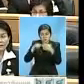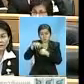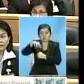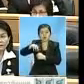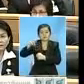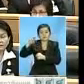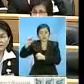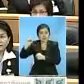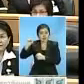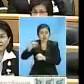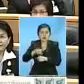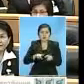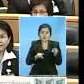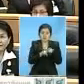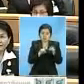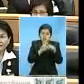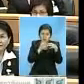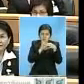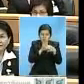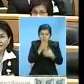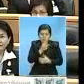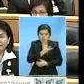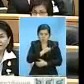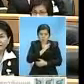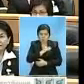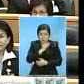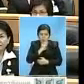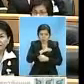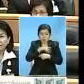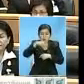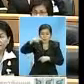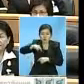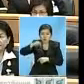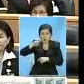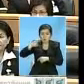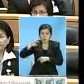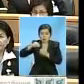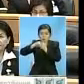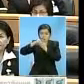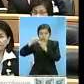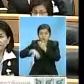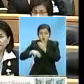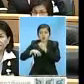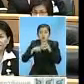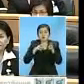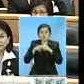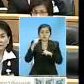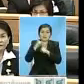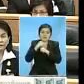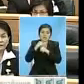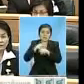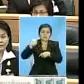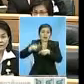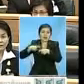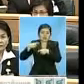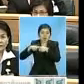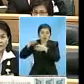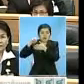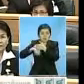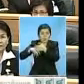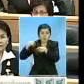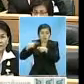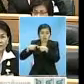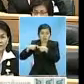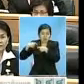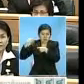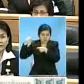ขียนด้วยความระแวงกลัวว่าพระราชบัญญัติจะตกง่ายก็เขียนให้พระราชบัญญัติมันตกยากๆปกติจะต้องเขียนว่าการให้ความเห็นช